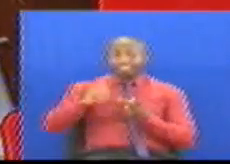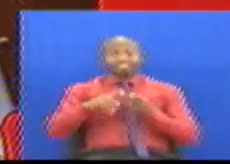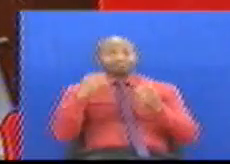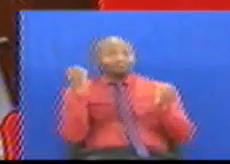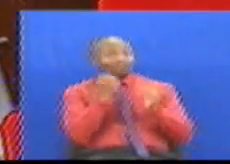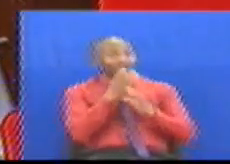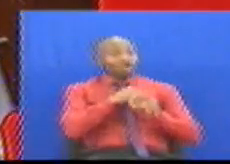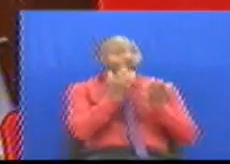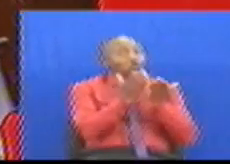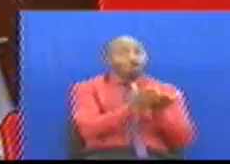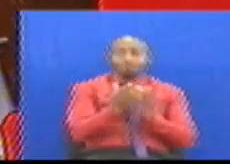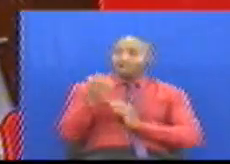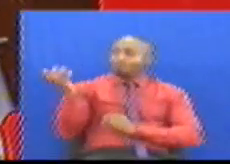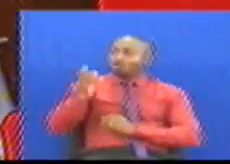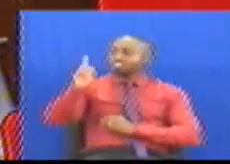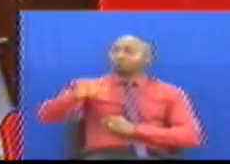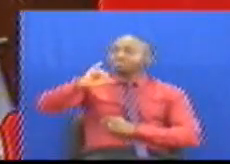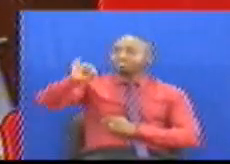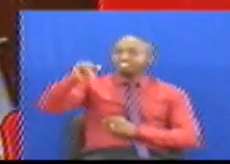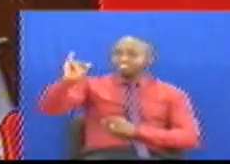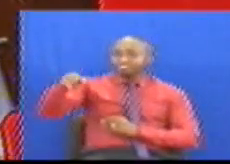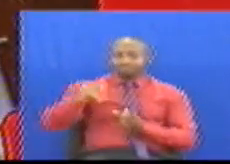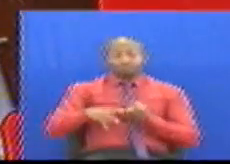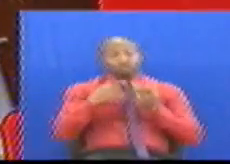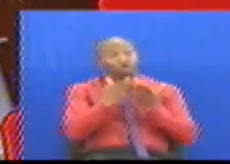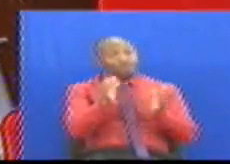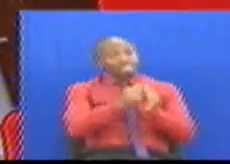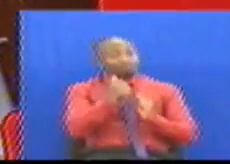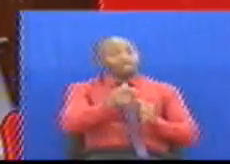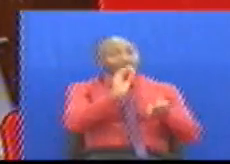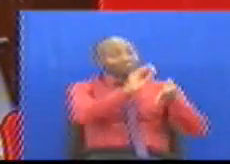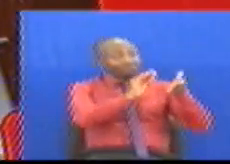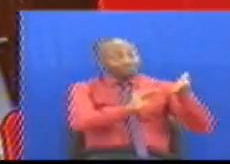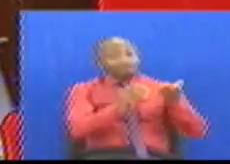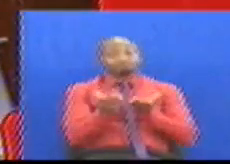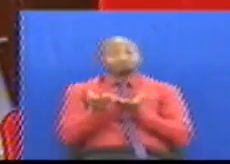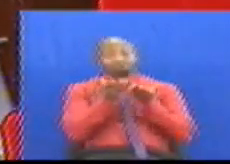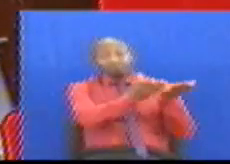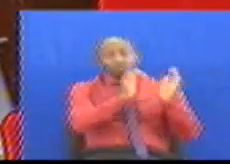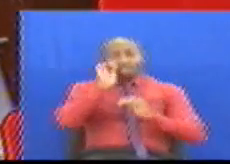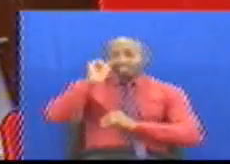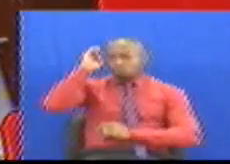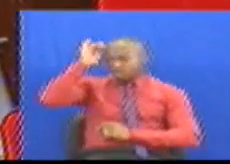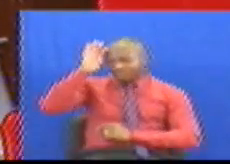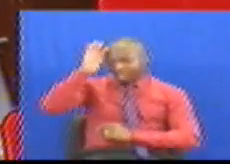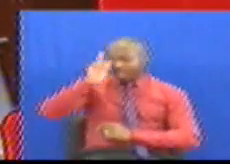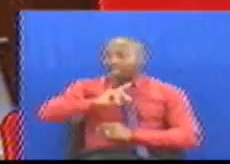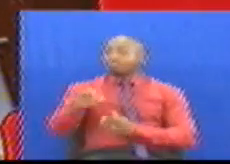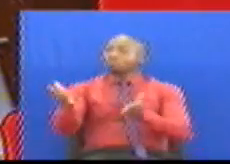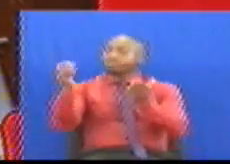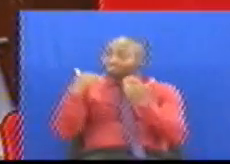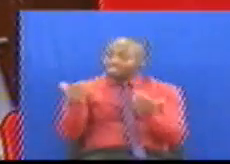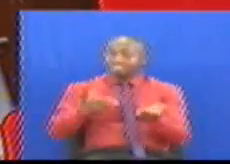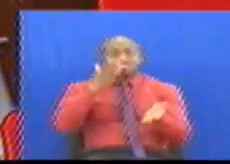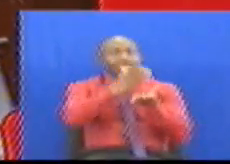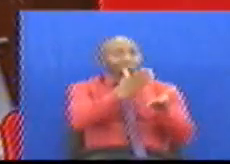kwa jiji. Tunaomba sana swala hilo ulichukue na uendelee kulitafakari, ikiwezekana likamilike sasa kwa sababu tumefanya kazi